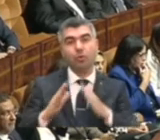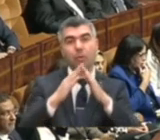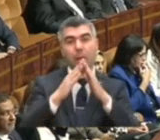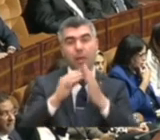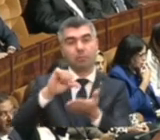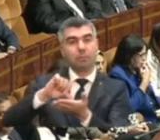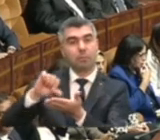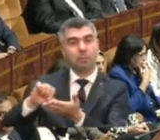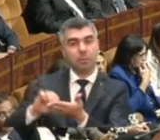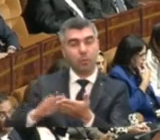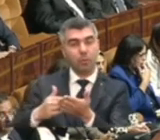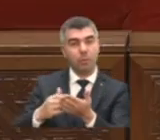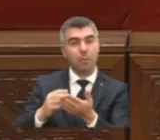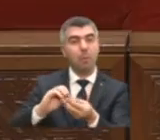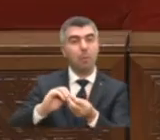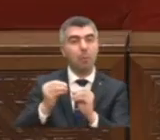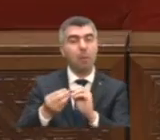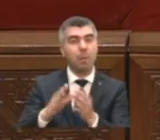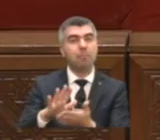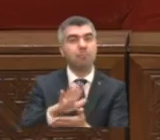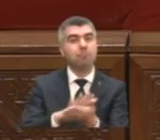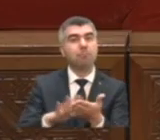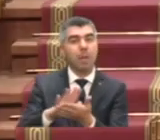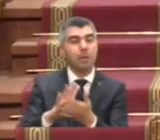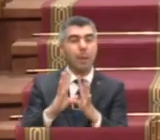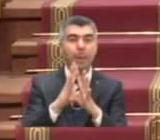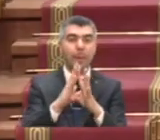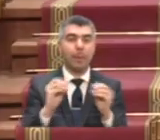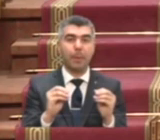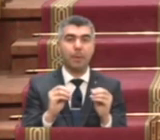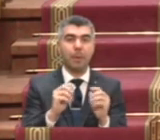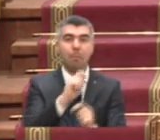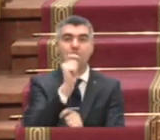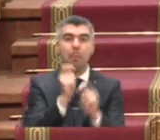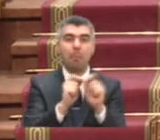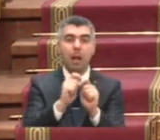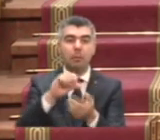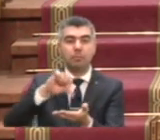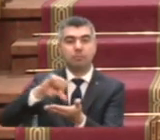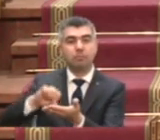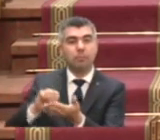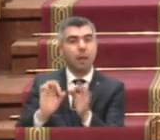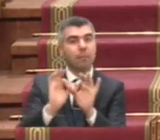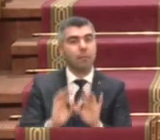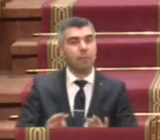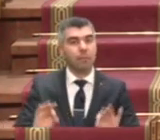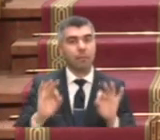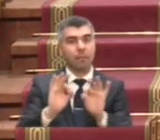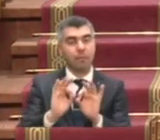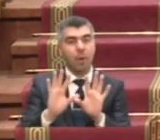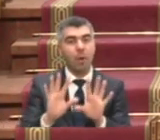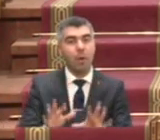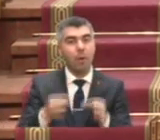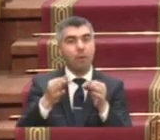الجبلية كتعرف مجموعة من الإكراهات مع غياب وثائق التعمير التي لا تتلائم مع خصوصيات هذه المناطق مما ينتج عنه